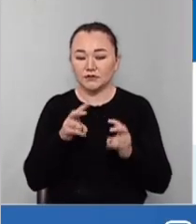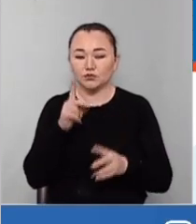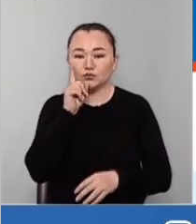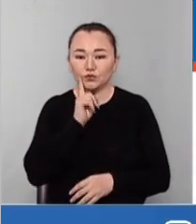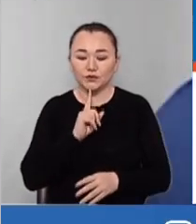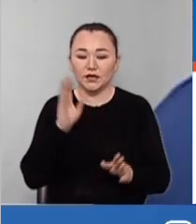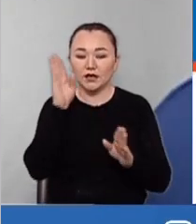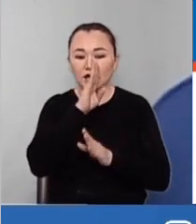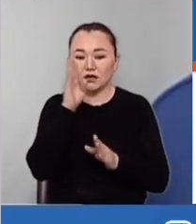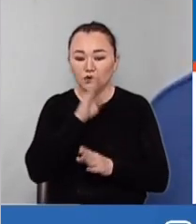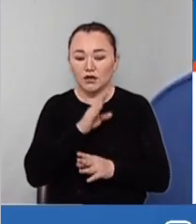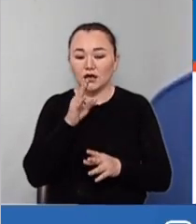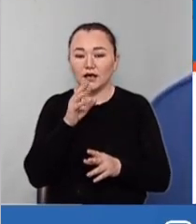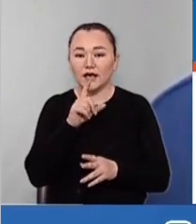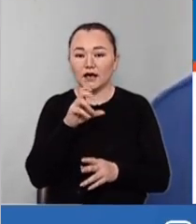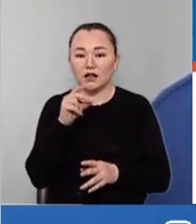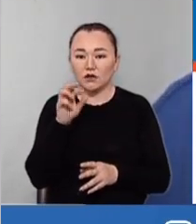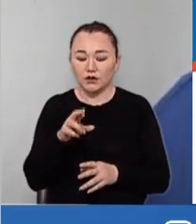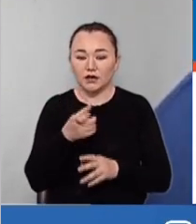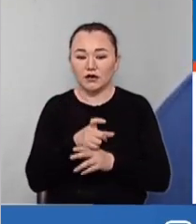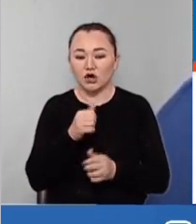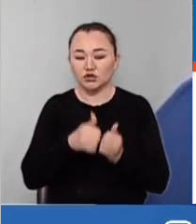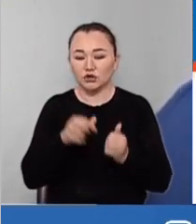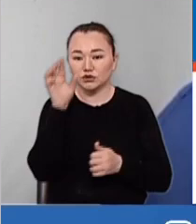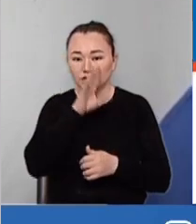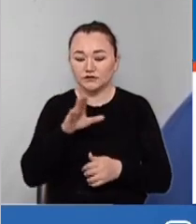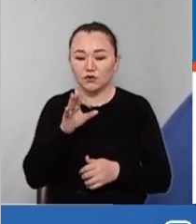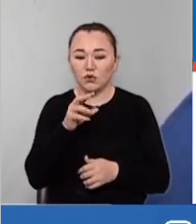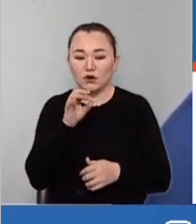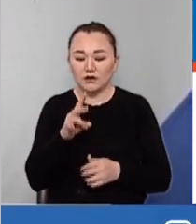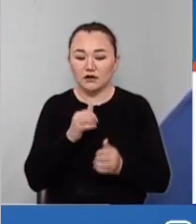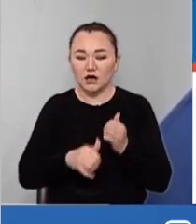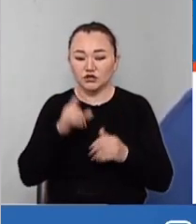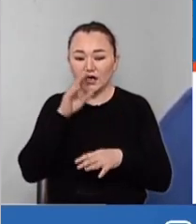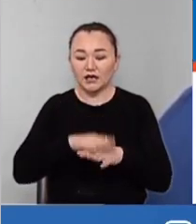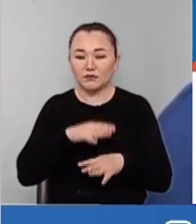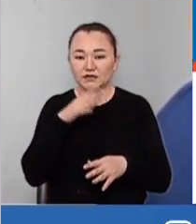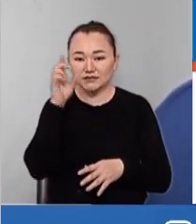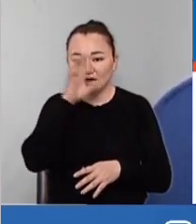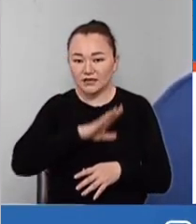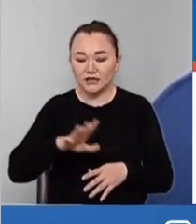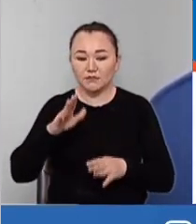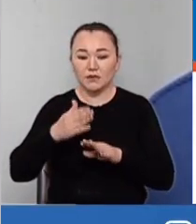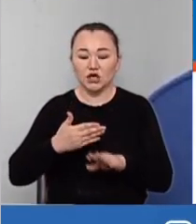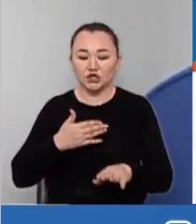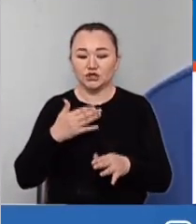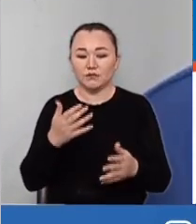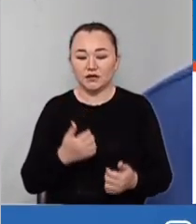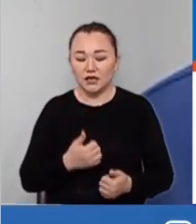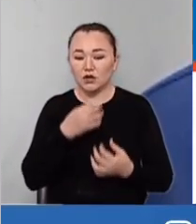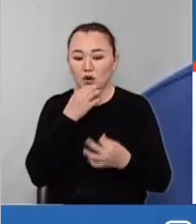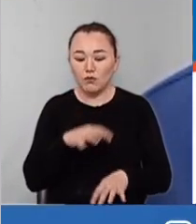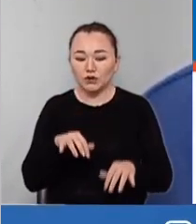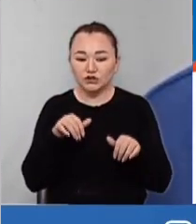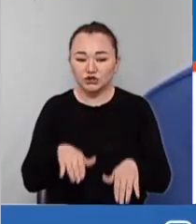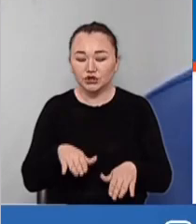комфортной экологией. Пришло время, чтобы каждый государственный орган, каждый акимат в стране, прежде чем принять любое